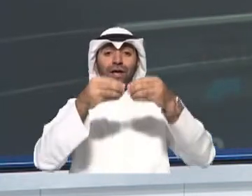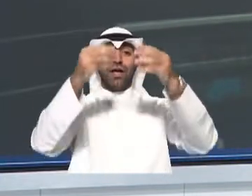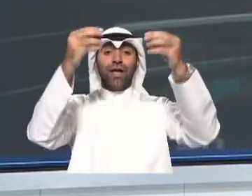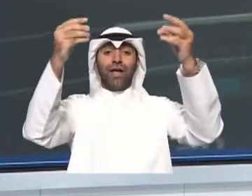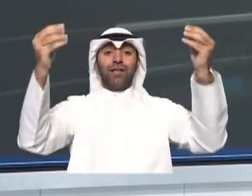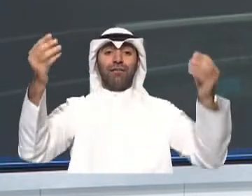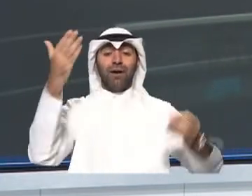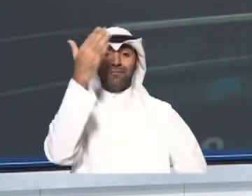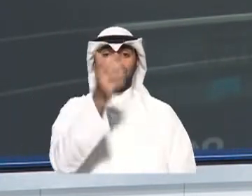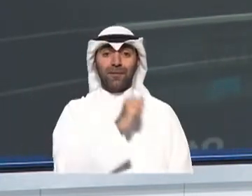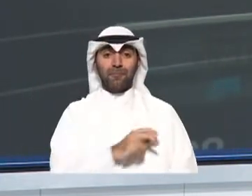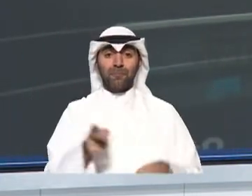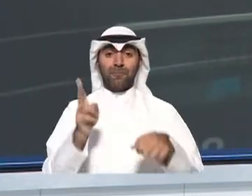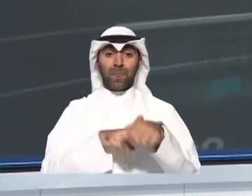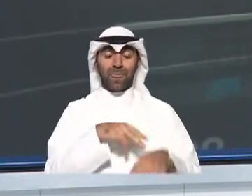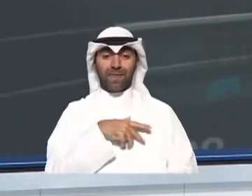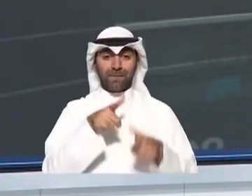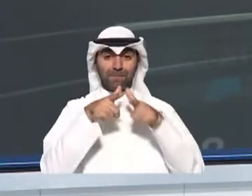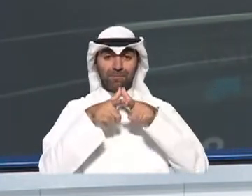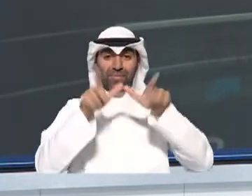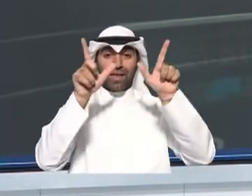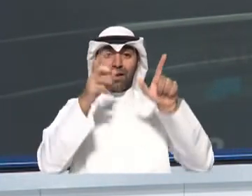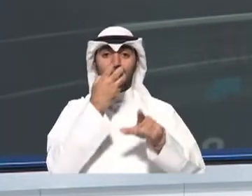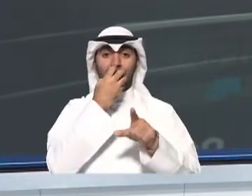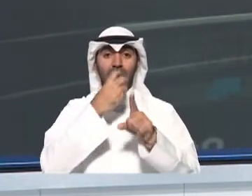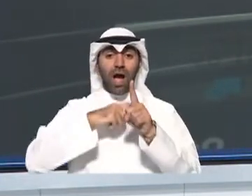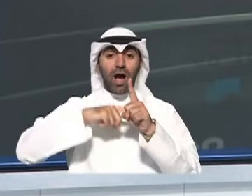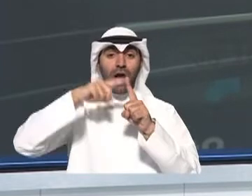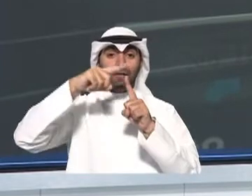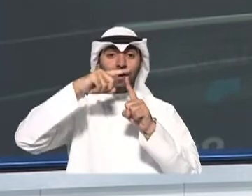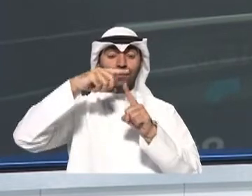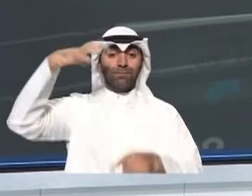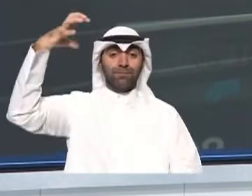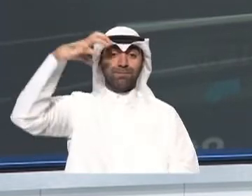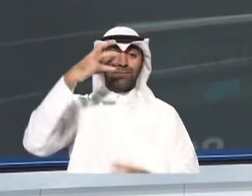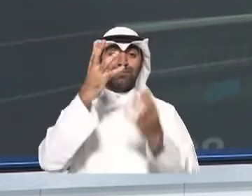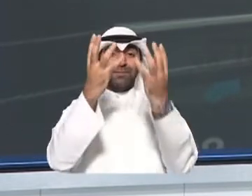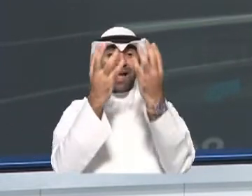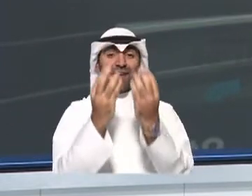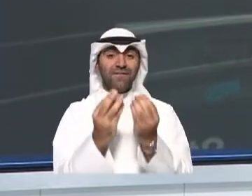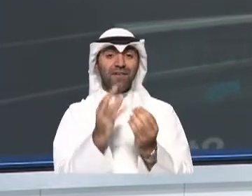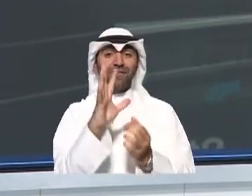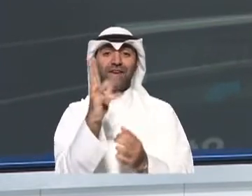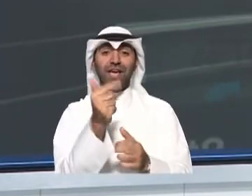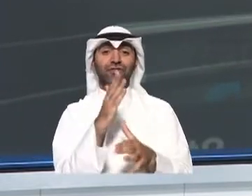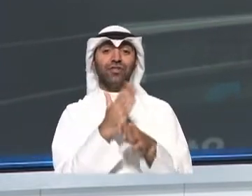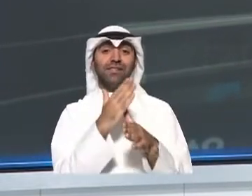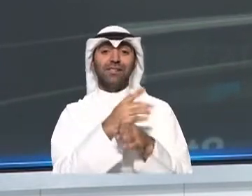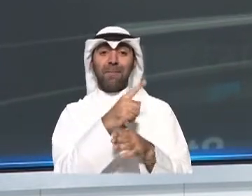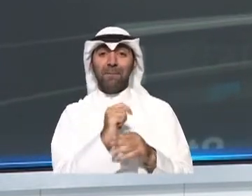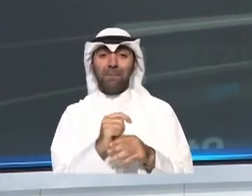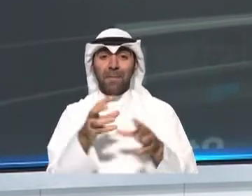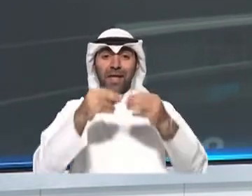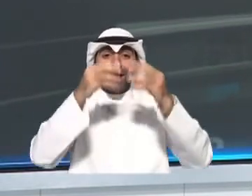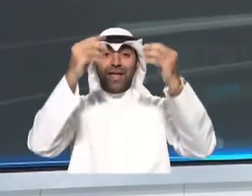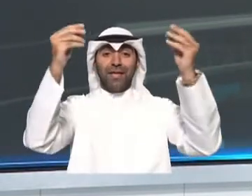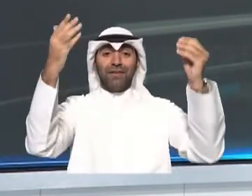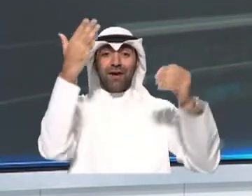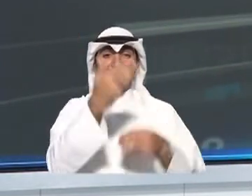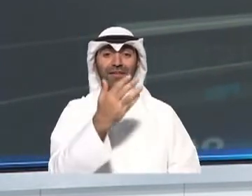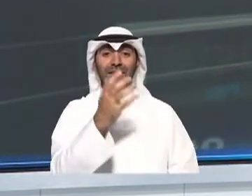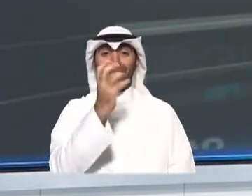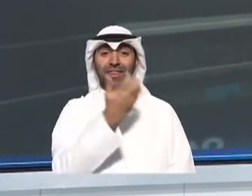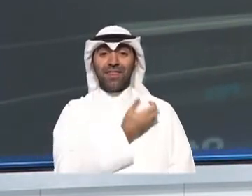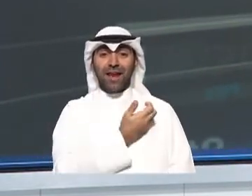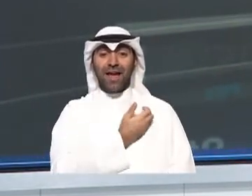نلاحظ أن الحرارة المحسوسة راح تكون أقل من المسجلة بحول 3 درجات إلى 4 درجات مئوية أحيانا. العظمى المتوقع في يوم